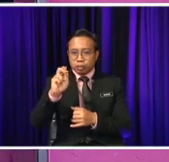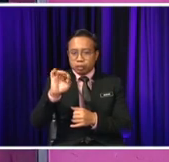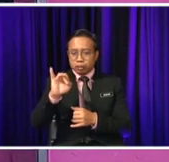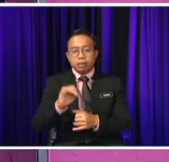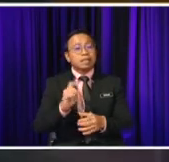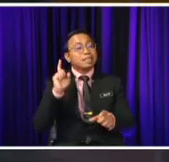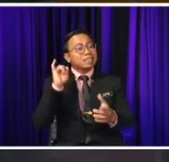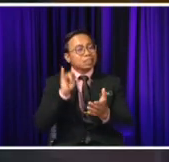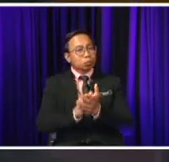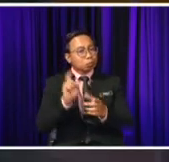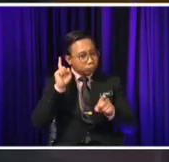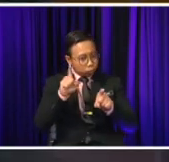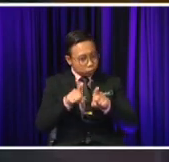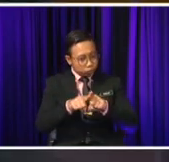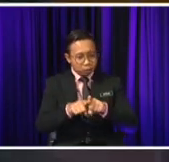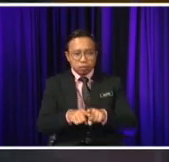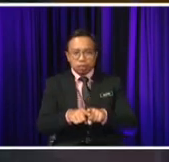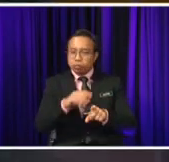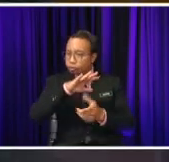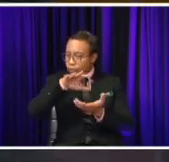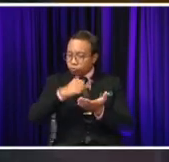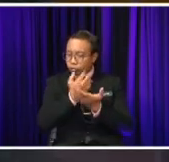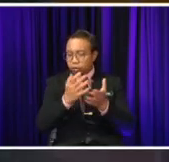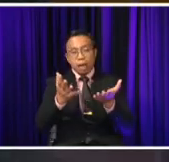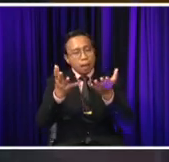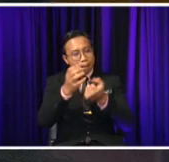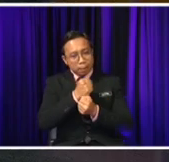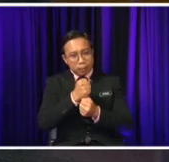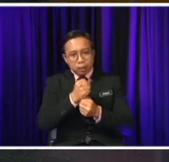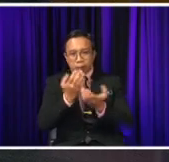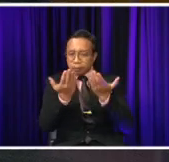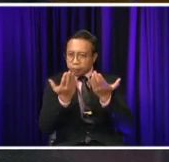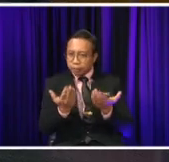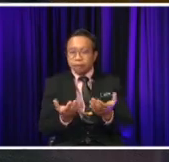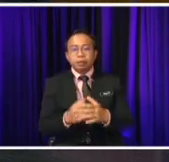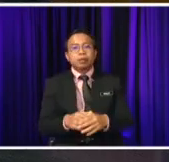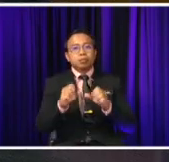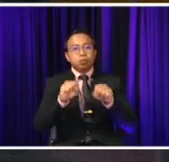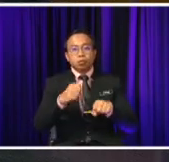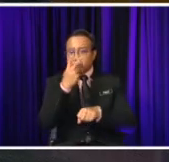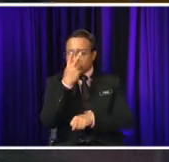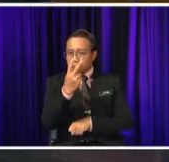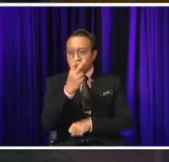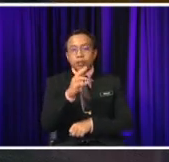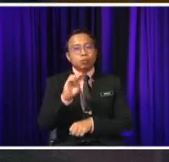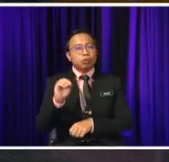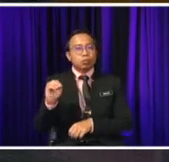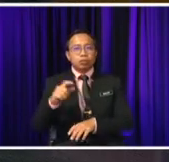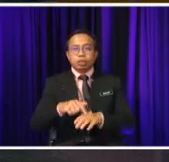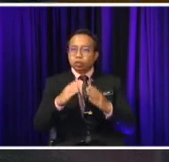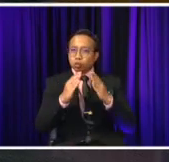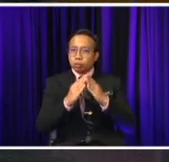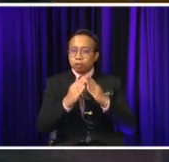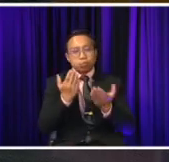tak ramai yang yang berat tentang hal itu ah jadi kayak gini saya tidak jelaskan guys jadi boleh nampak jelas kepada murid-murid kalau rumah